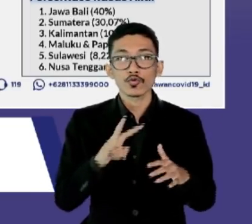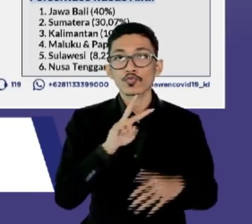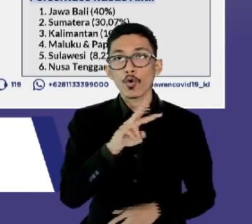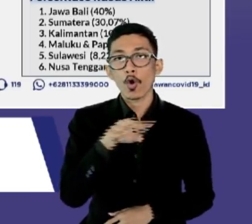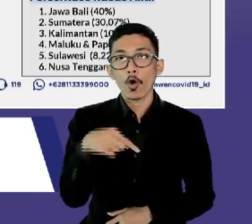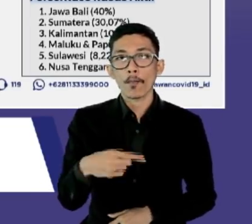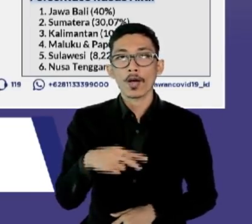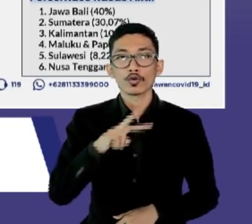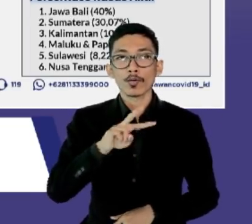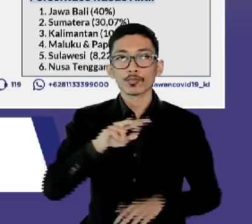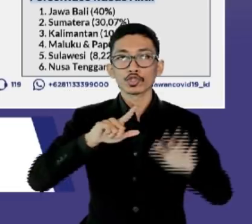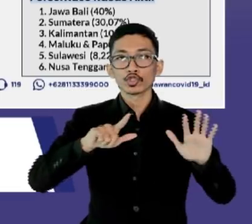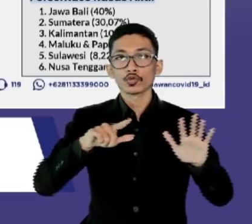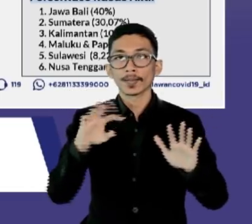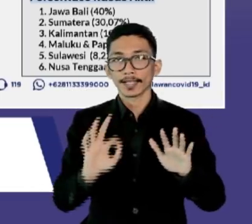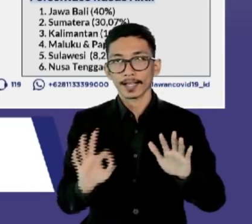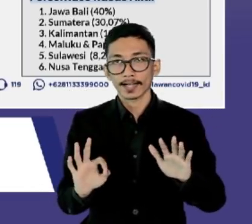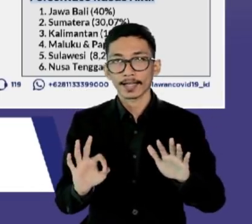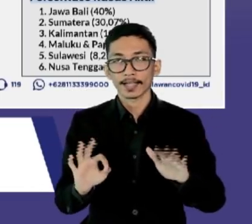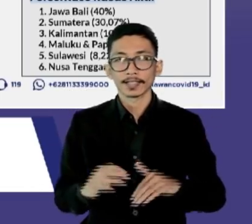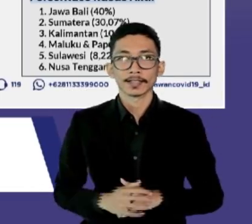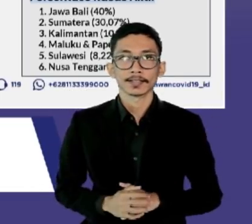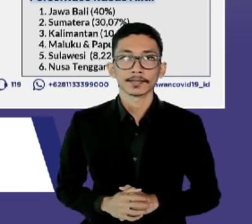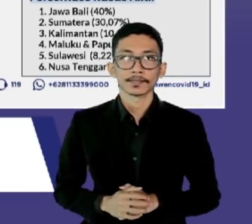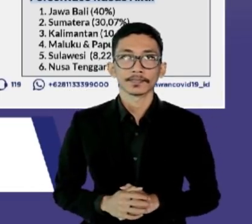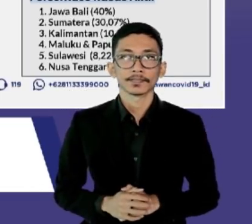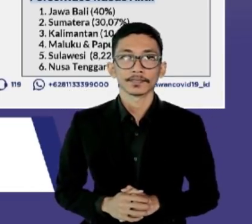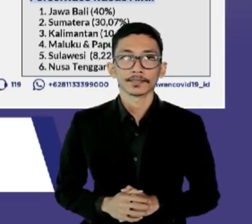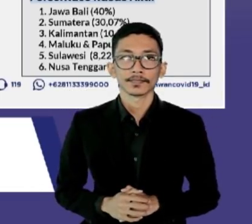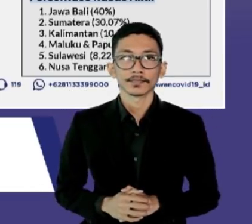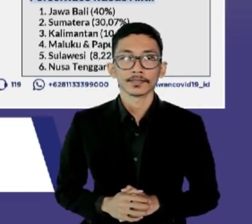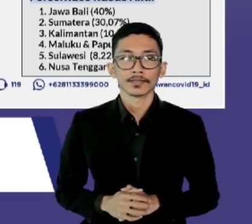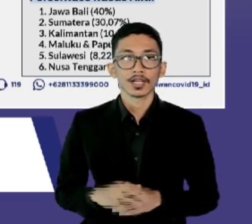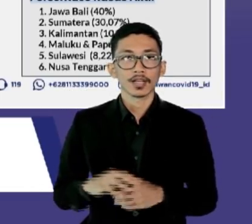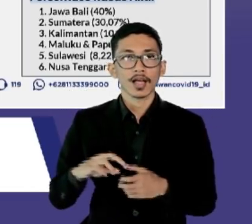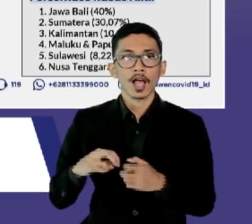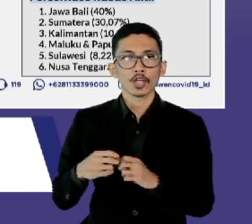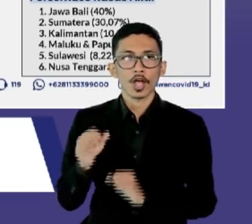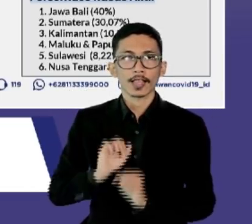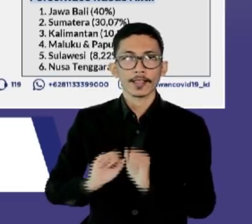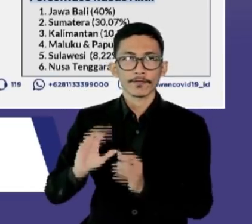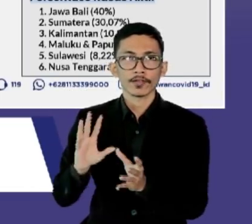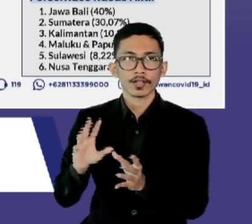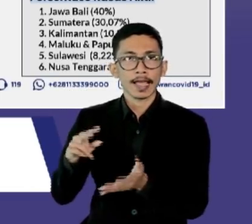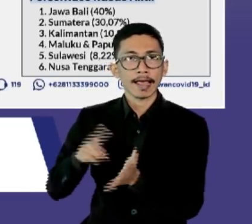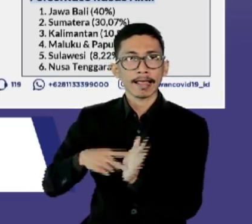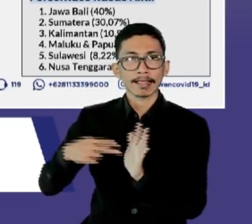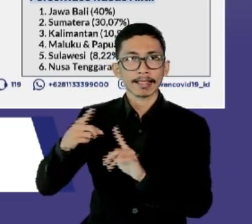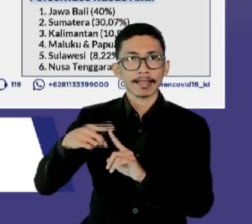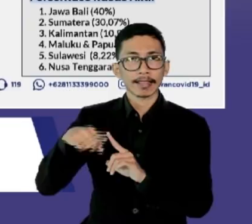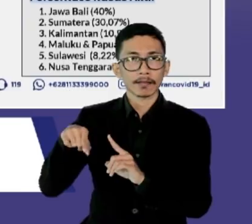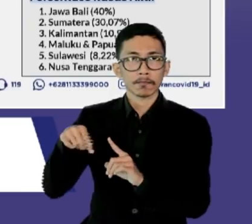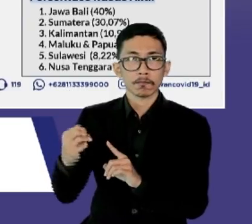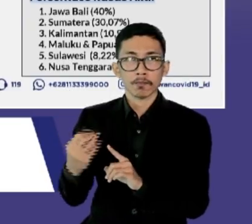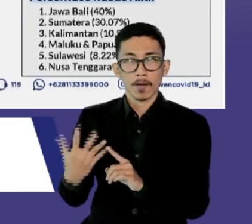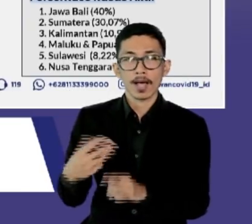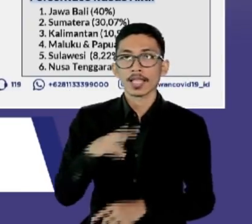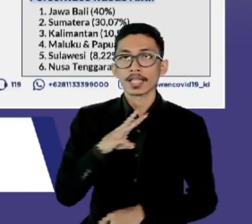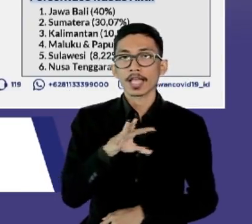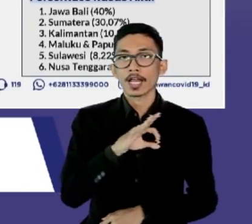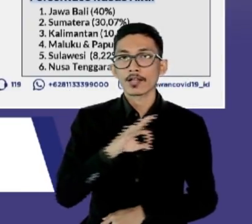2,27% dari total kasus. Saat ini kasus aktif di Pulau Nusa Tenggara sebesar